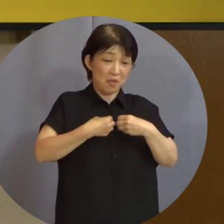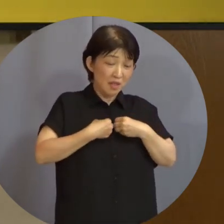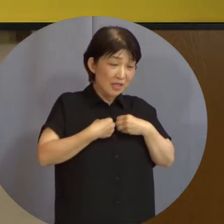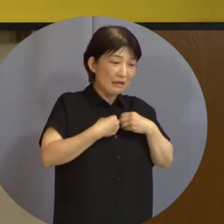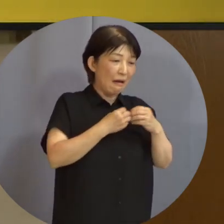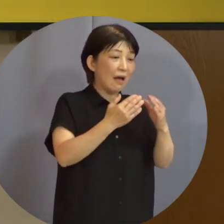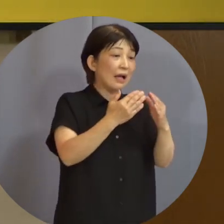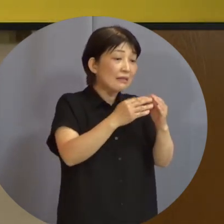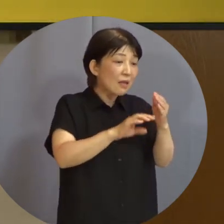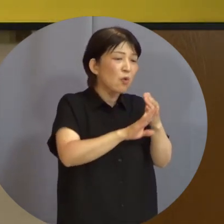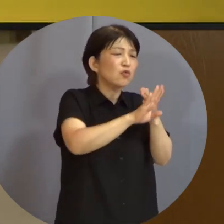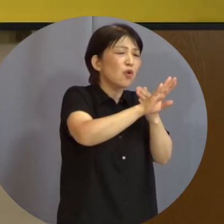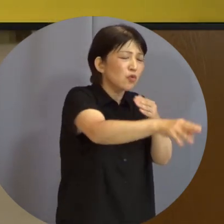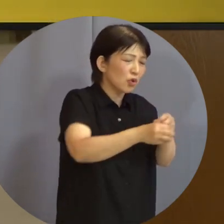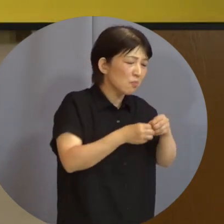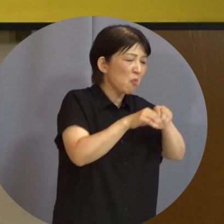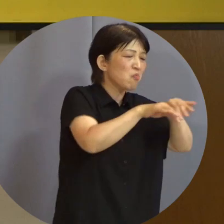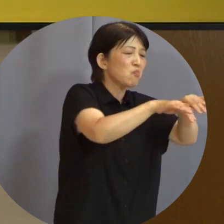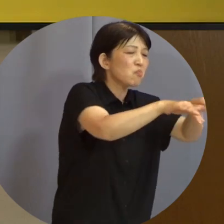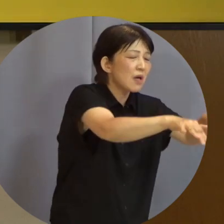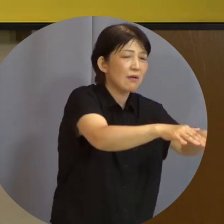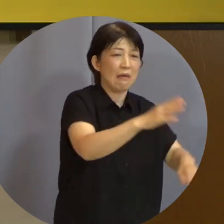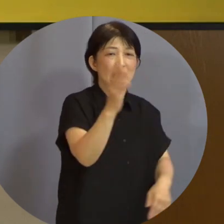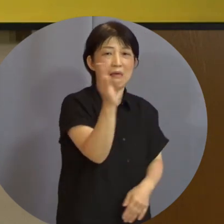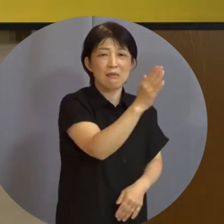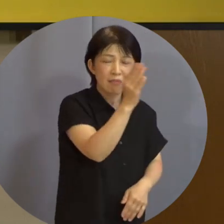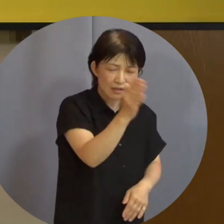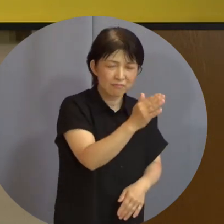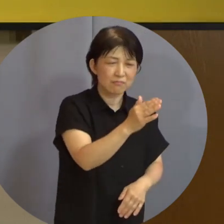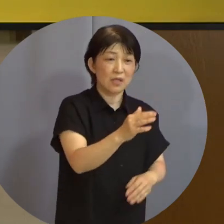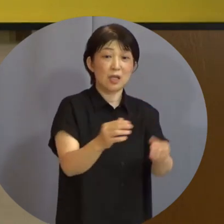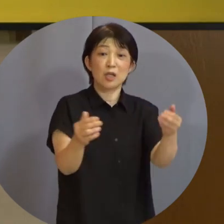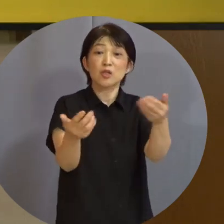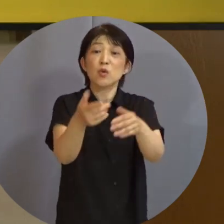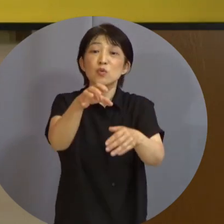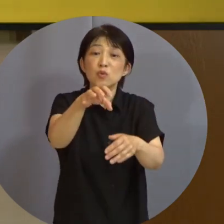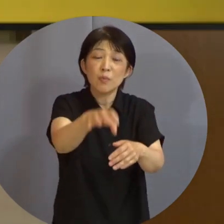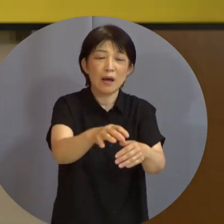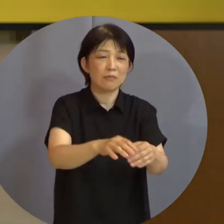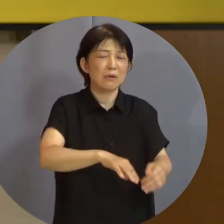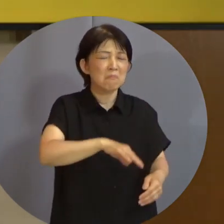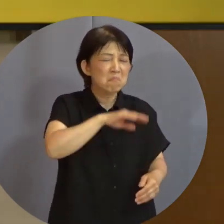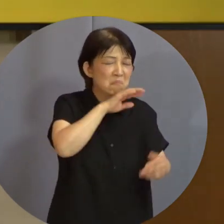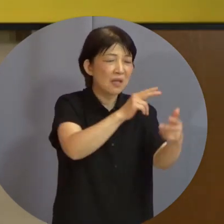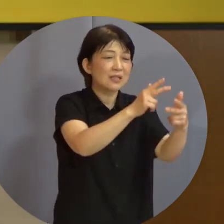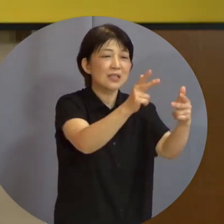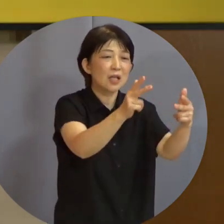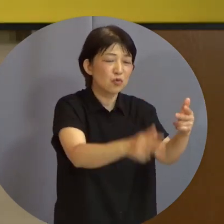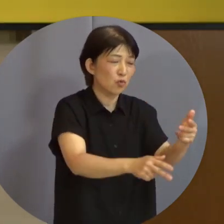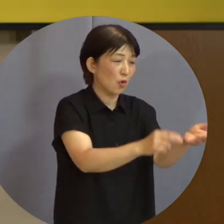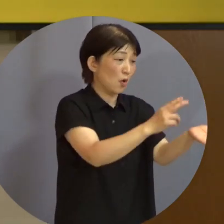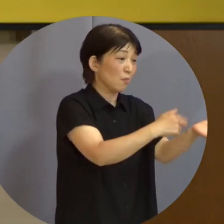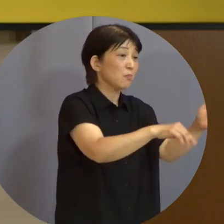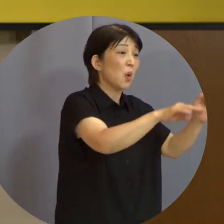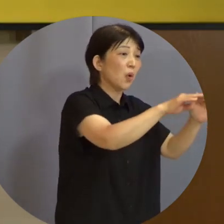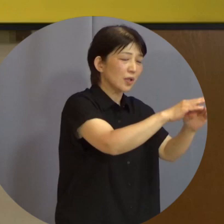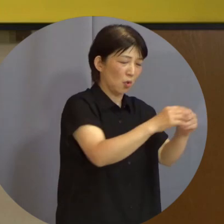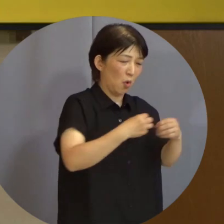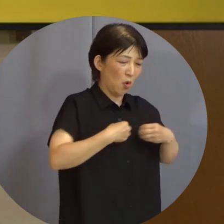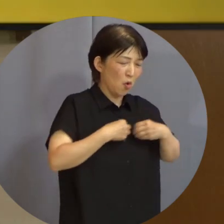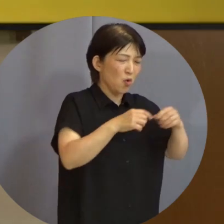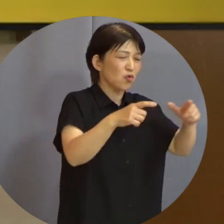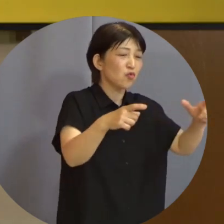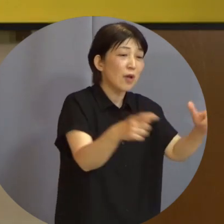が職場だとか高齢者施設など、あるいは病院などのクラスターの原因にもなります